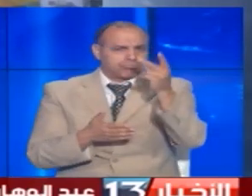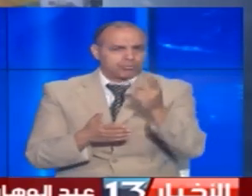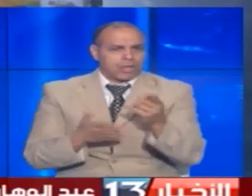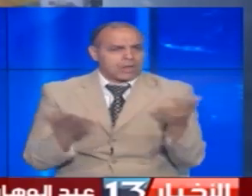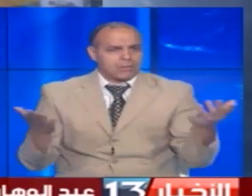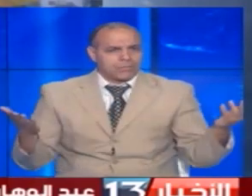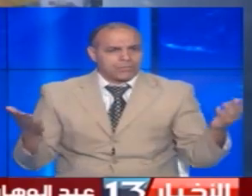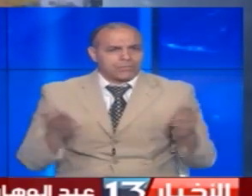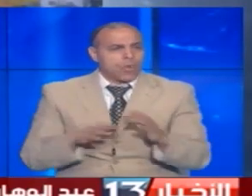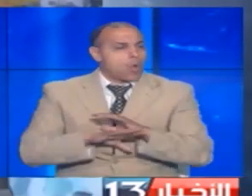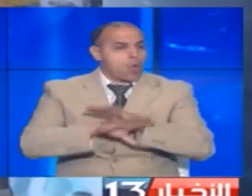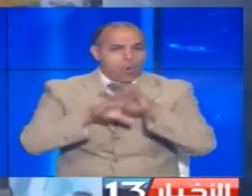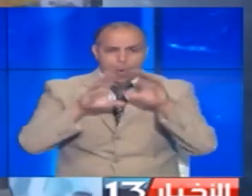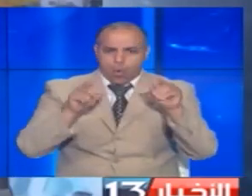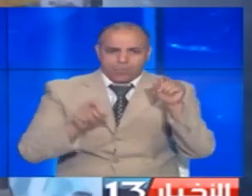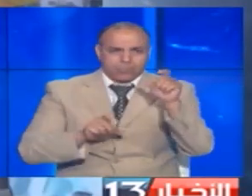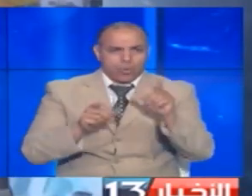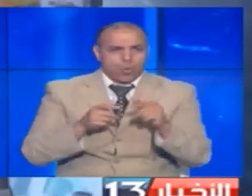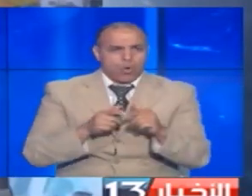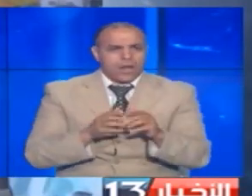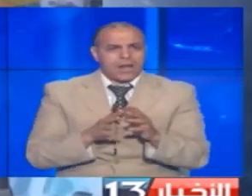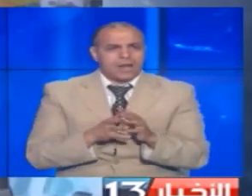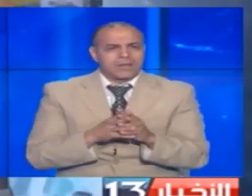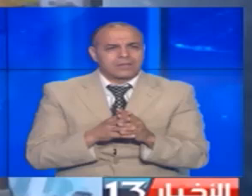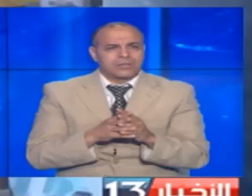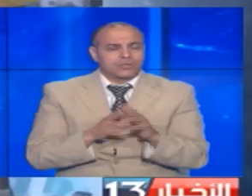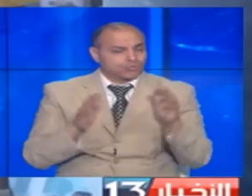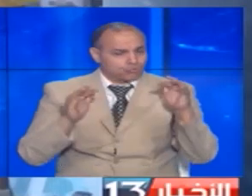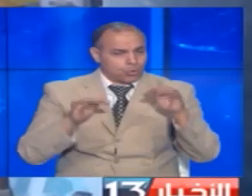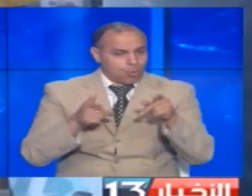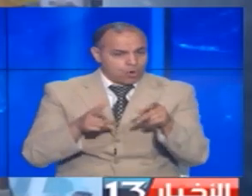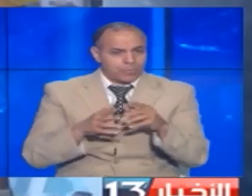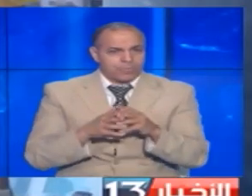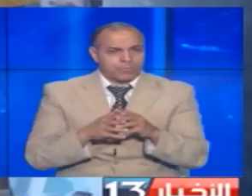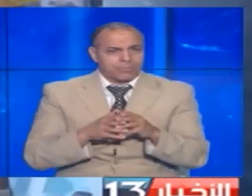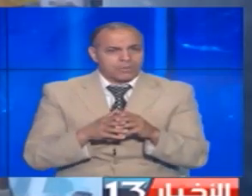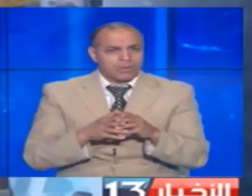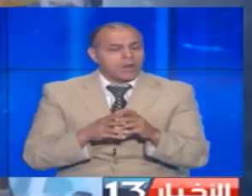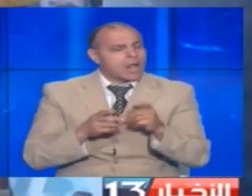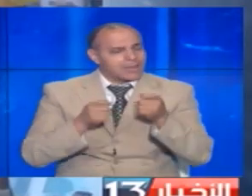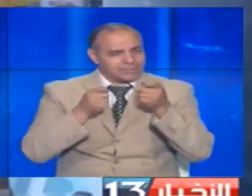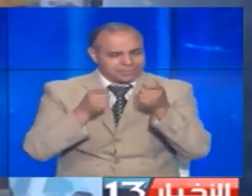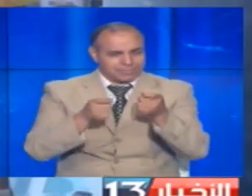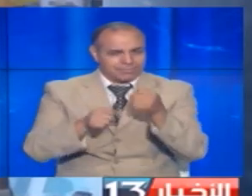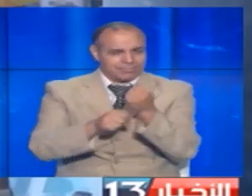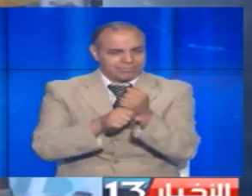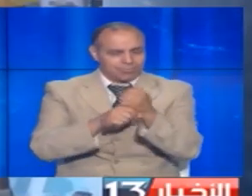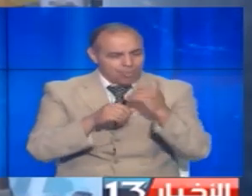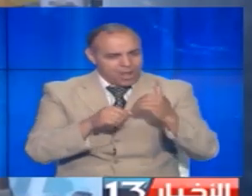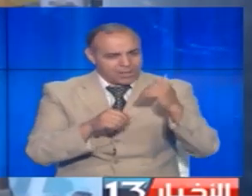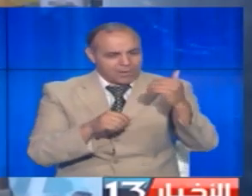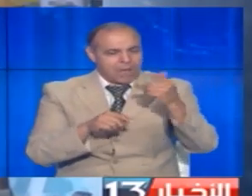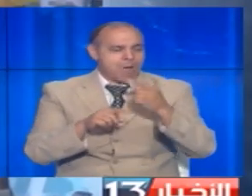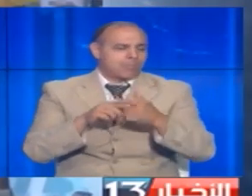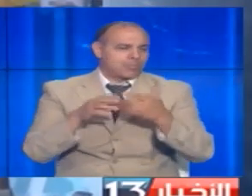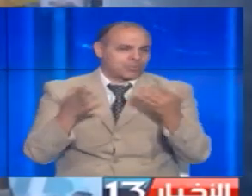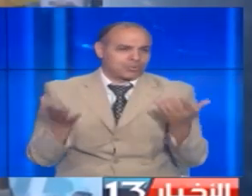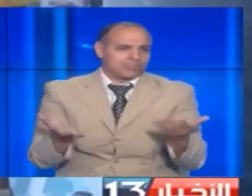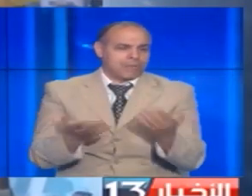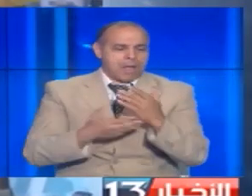كل المخاطب الخير الى كل الفنانين لاعطاء للتنميه وفي نفس الوقت